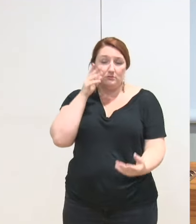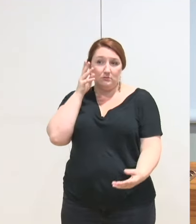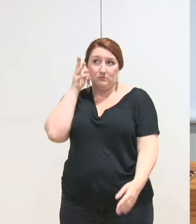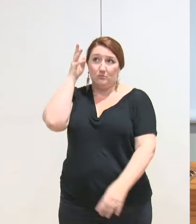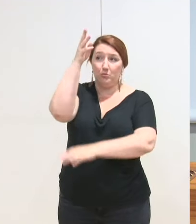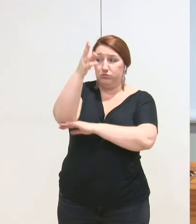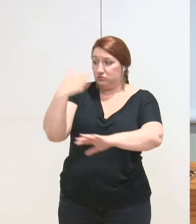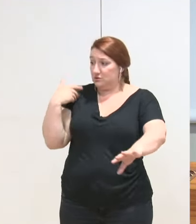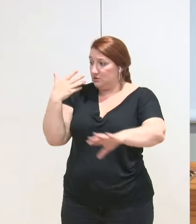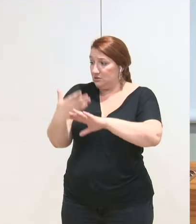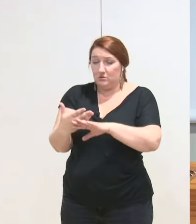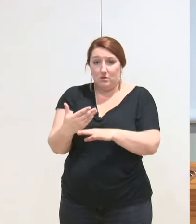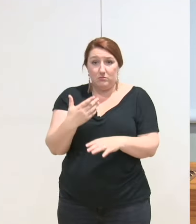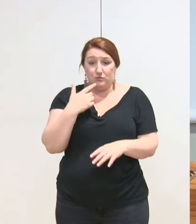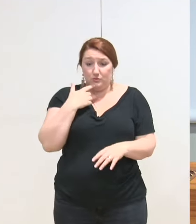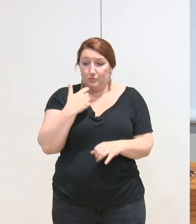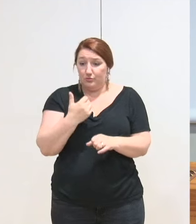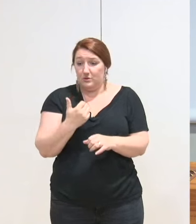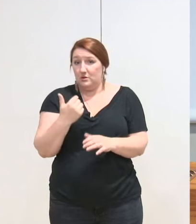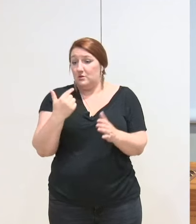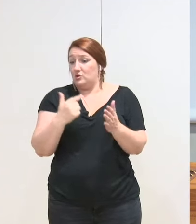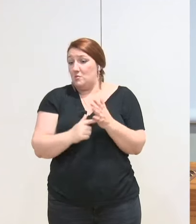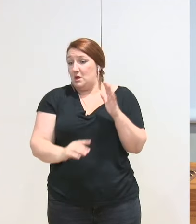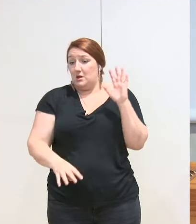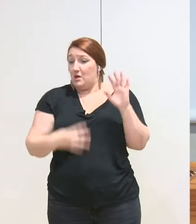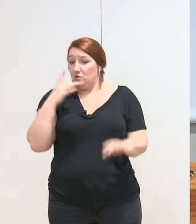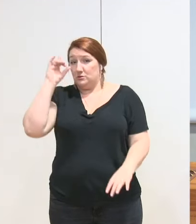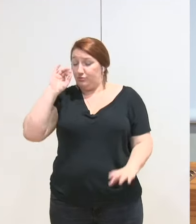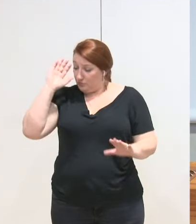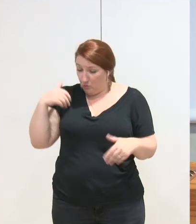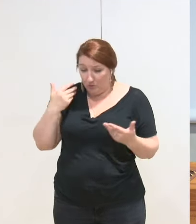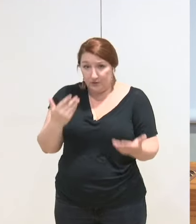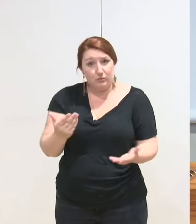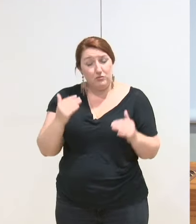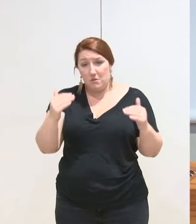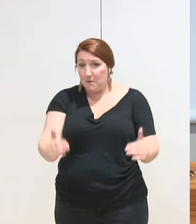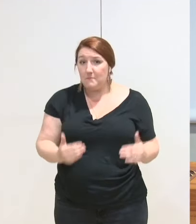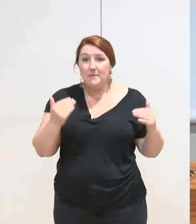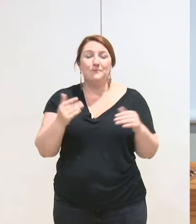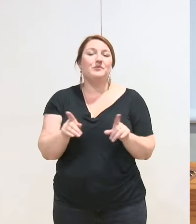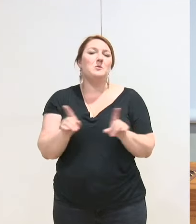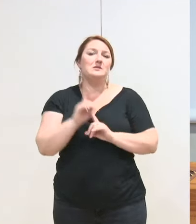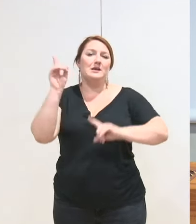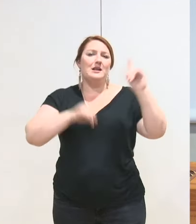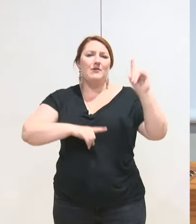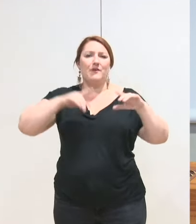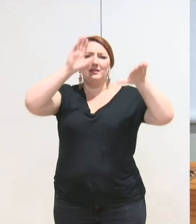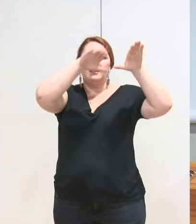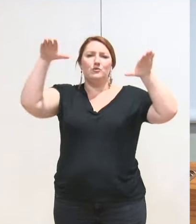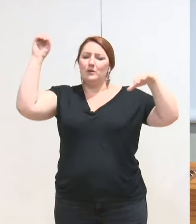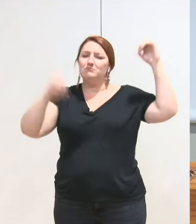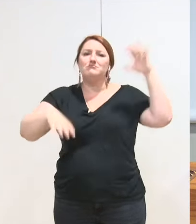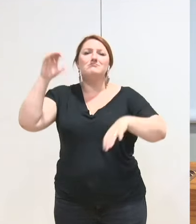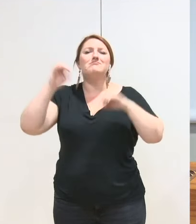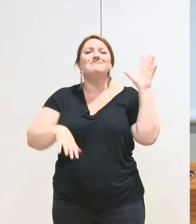depuis l'ouverture de ce mandat teles étaient également la formule de la première fête des tuiles sur les deux cours rendu